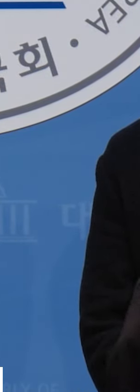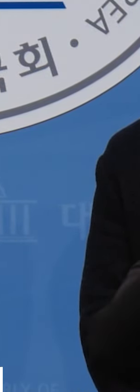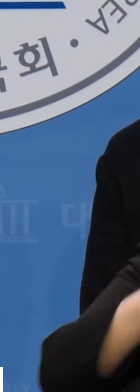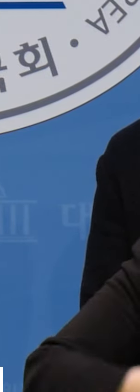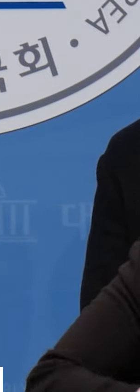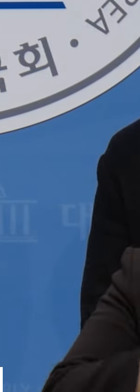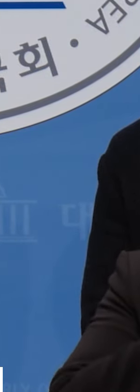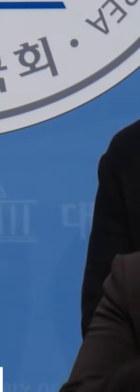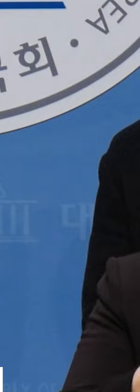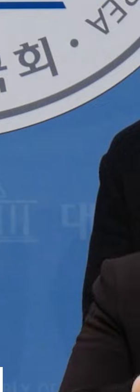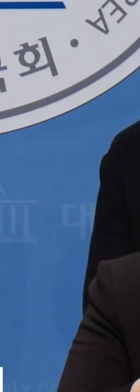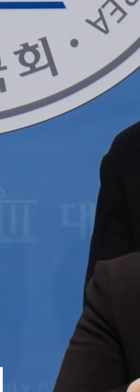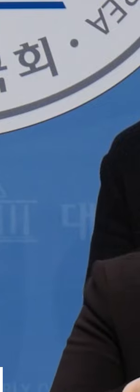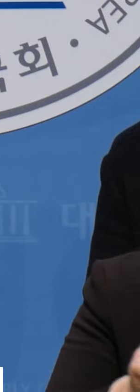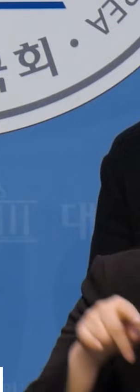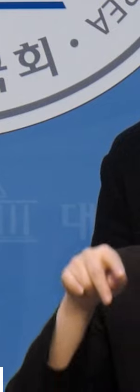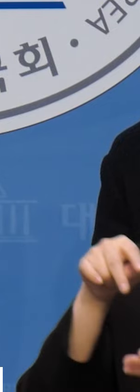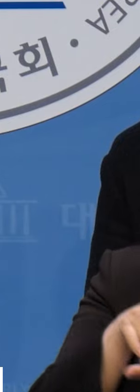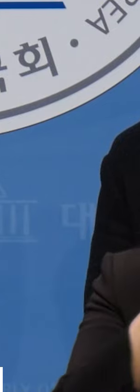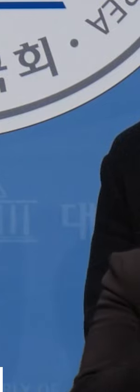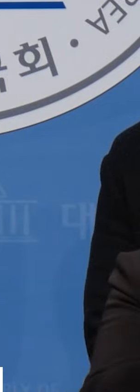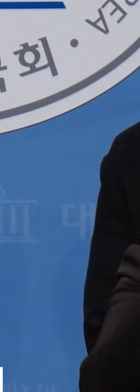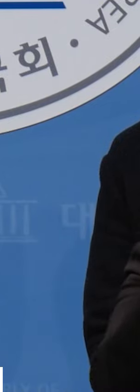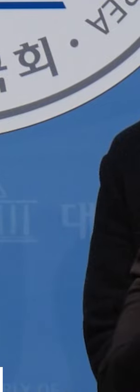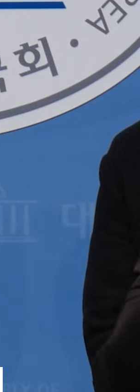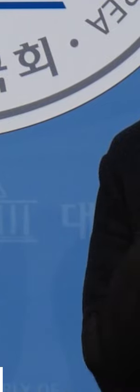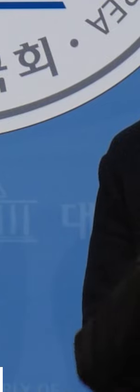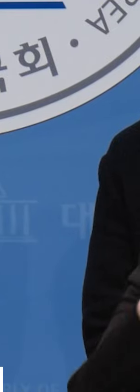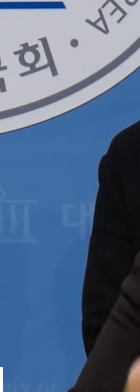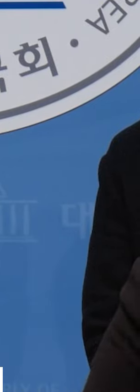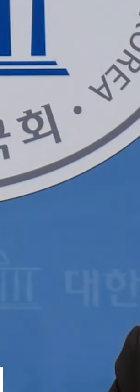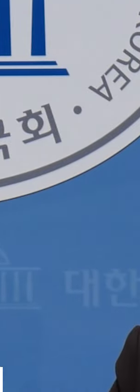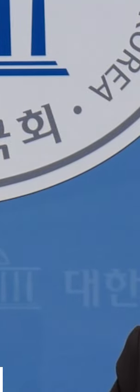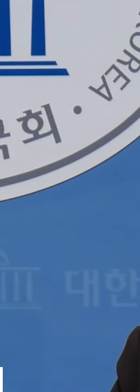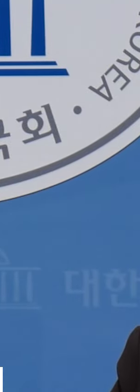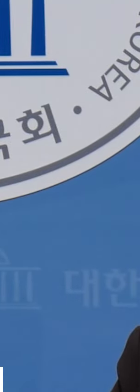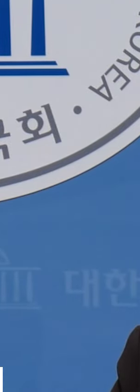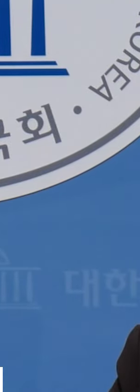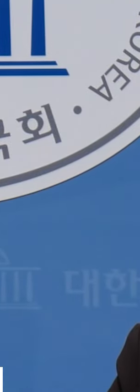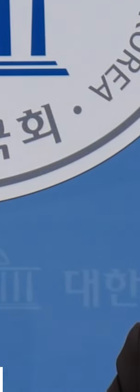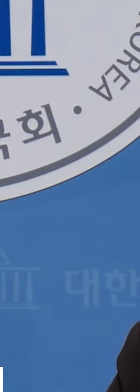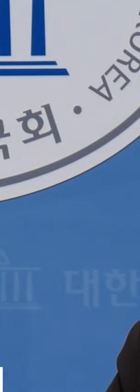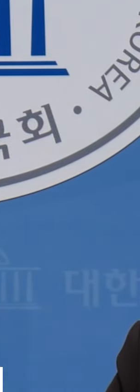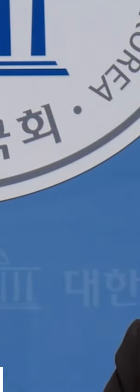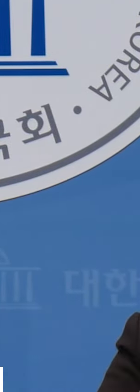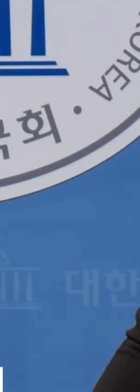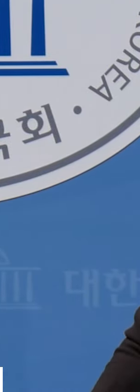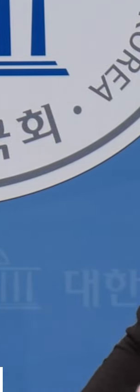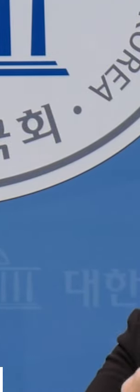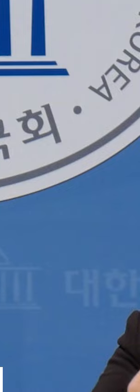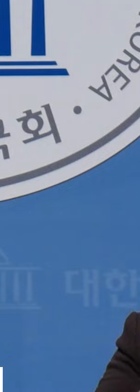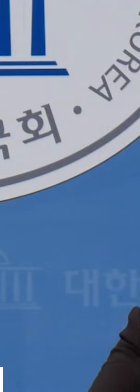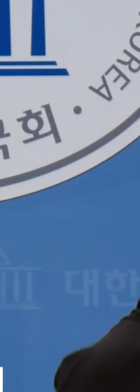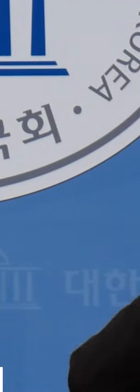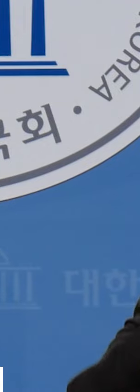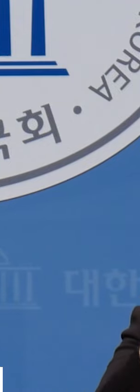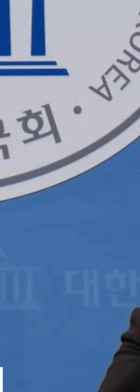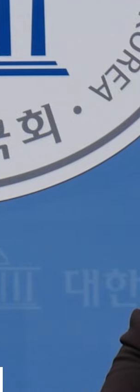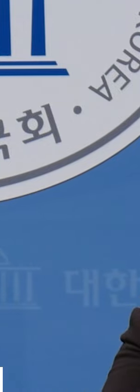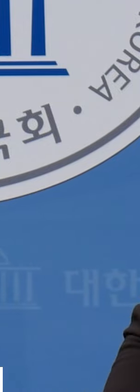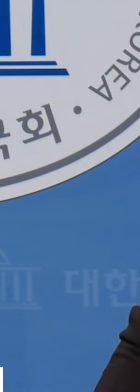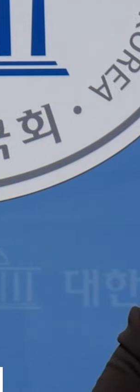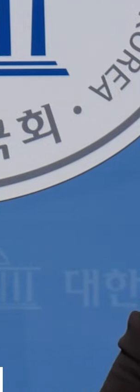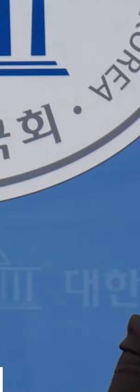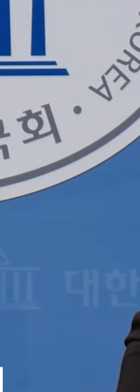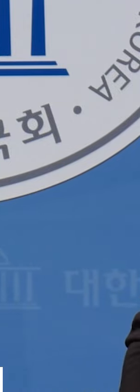움직임 등과 맥락에서 다를 것이 과연 무엇입니까? 민주주의 국가에서 선출된 대표인